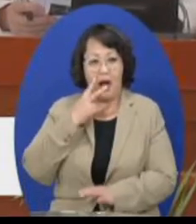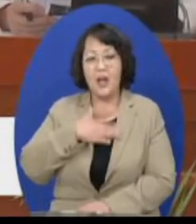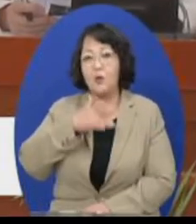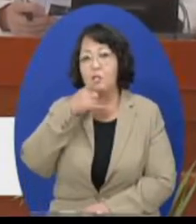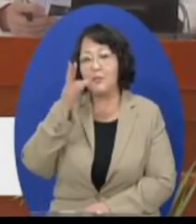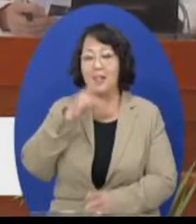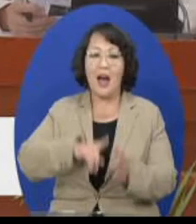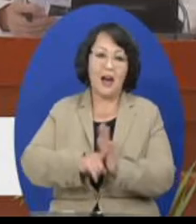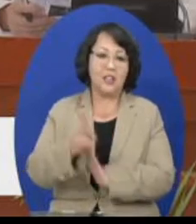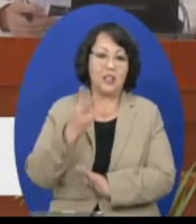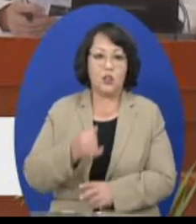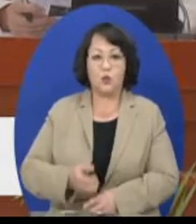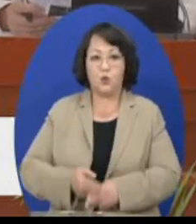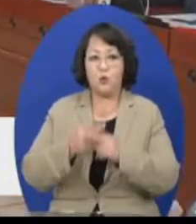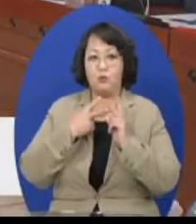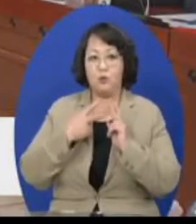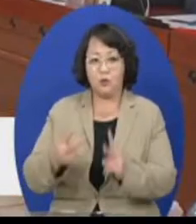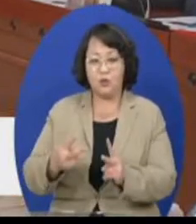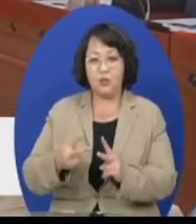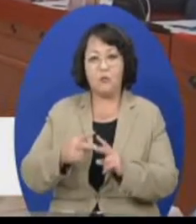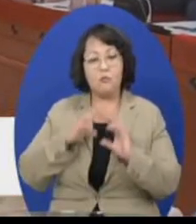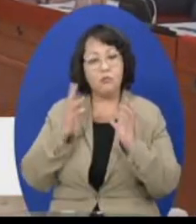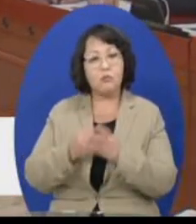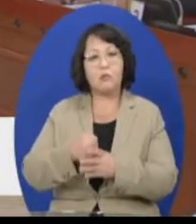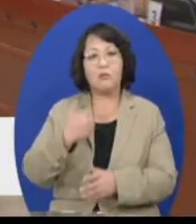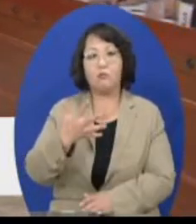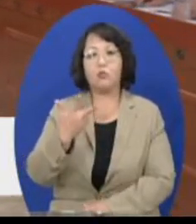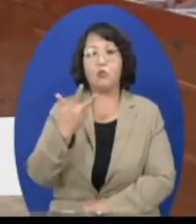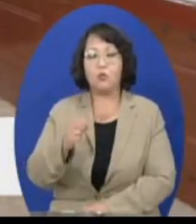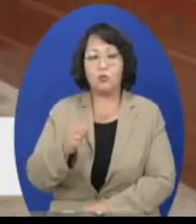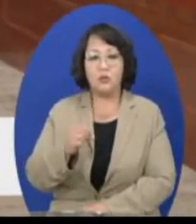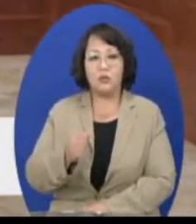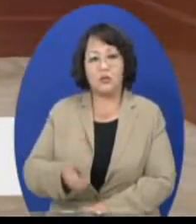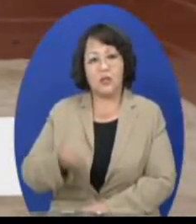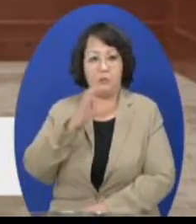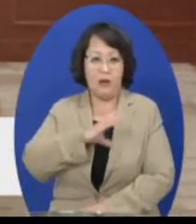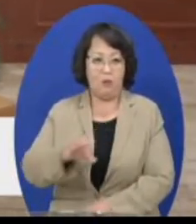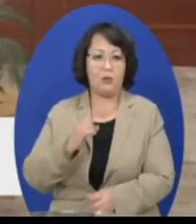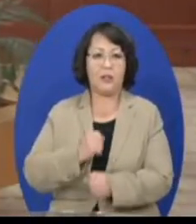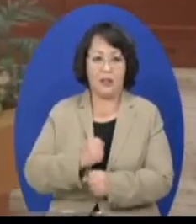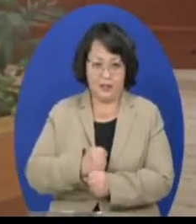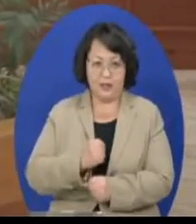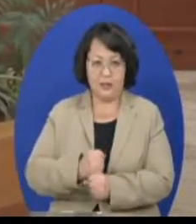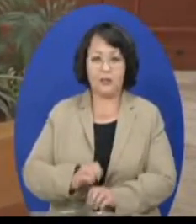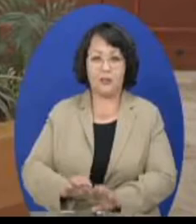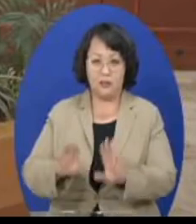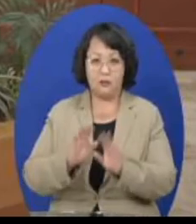мэндийн анхан шатны тусламж үйлчилгээний нийт 530 гаруй байгууллага ажиллаж байна.